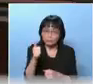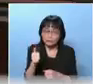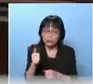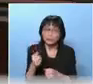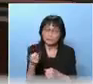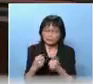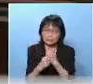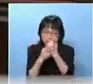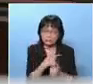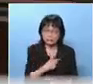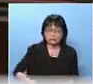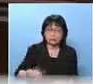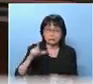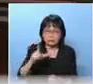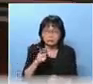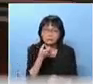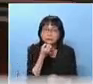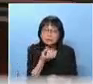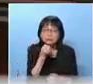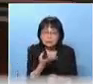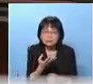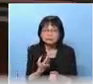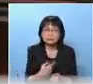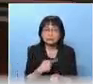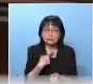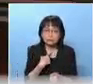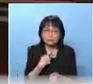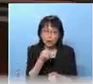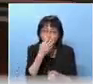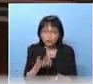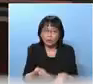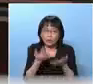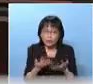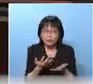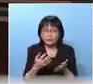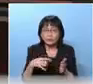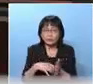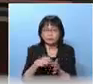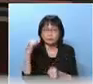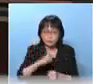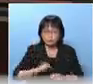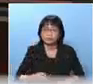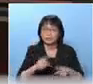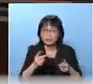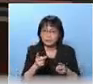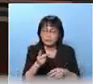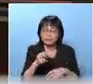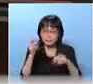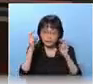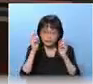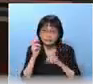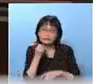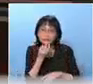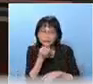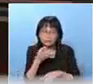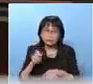支持由李浩然議員動議有關全面推動香港氫能源產業發展的議案，以及其他